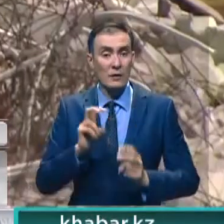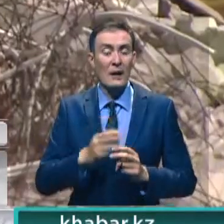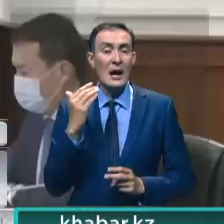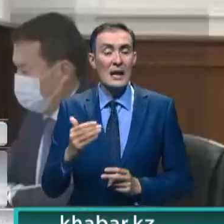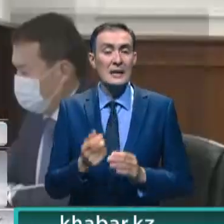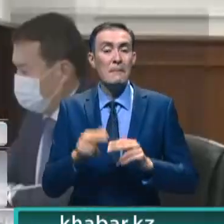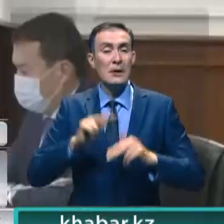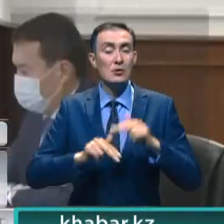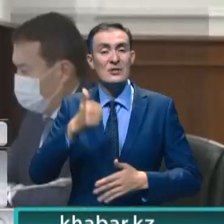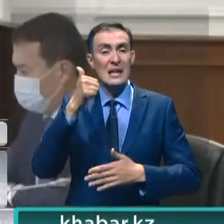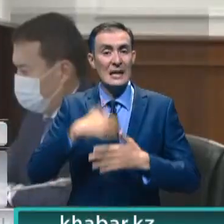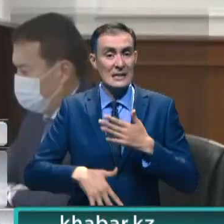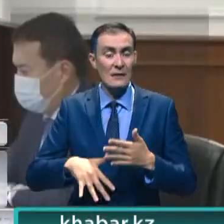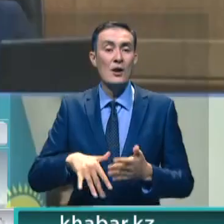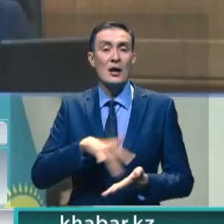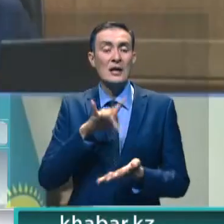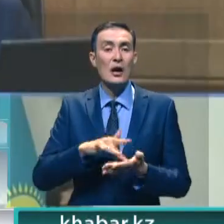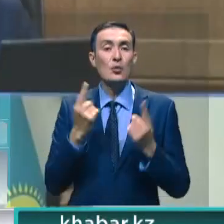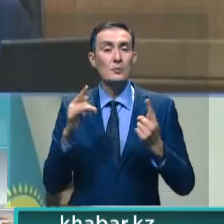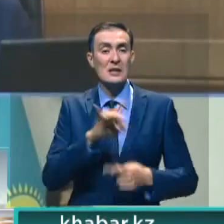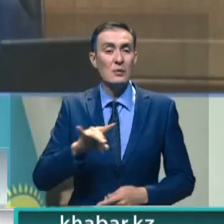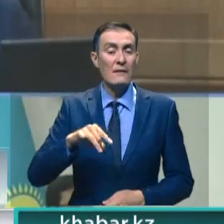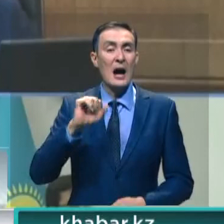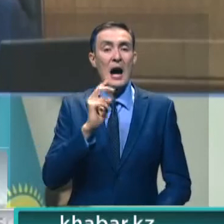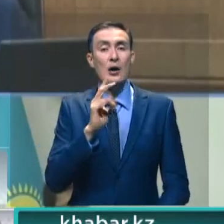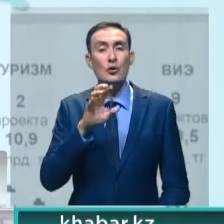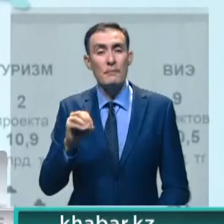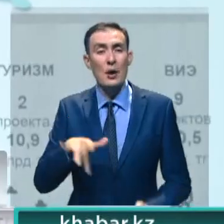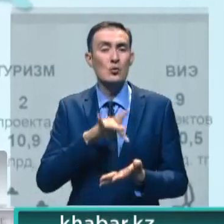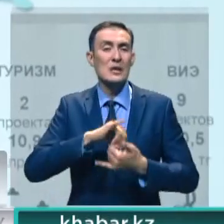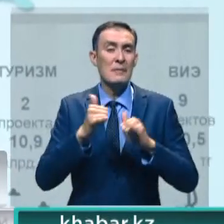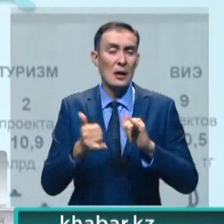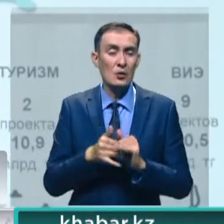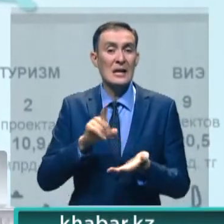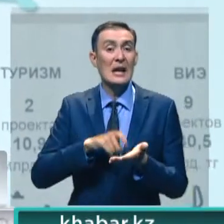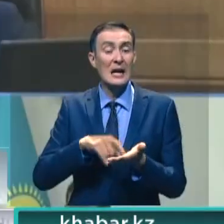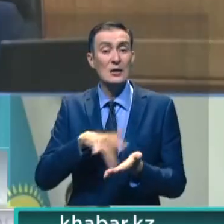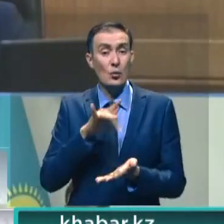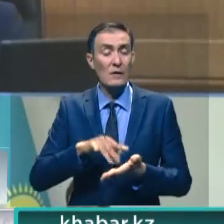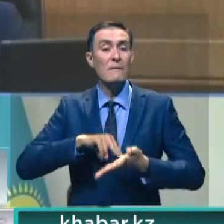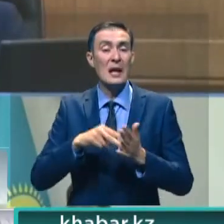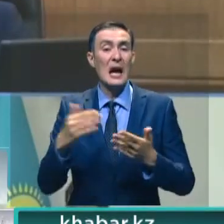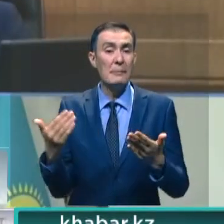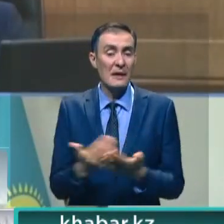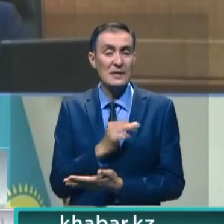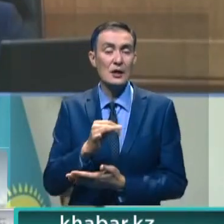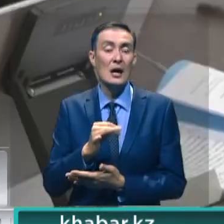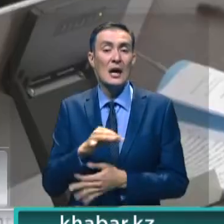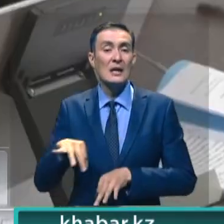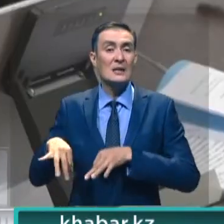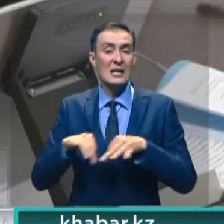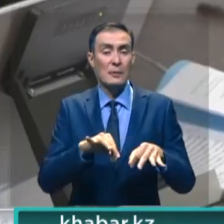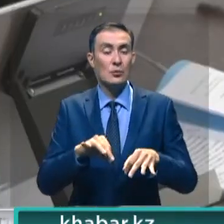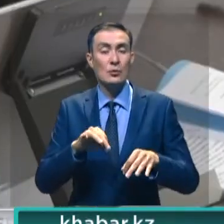заводов. Они появятся в столице, городах республиканского значения – Актобе, Усть-Каменогорске и Караганде. В планах обновить и